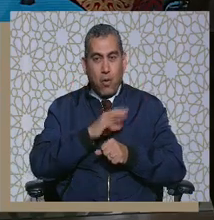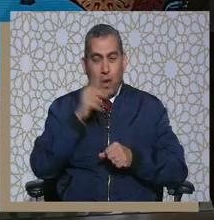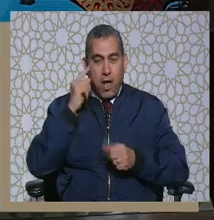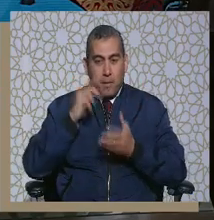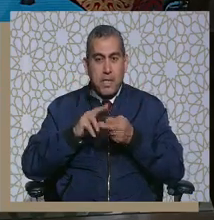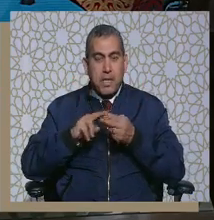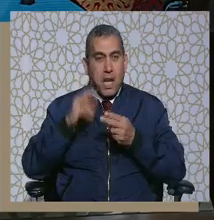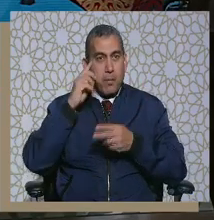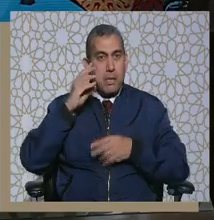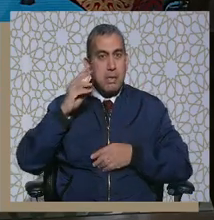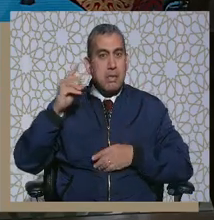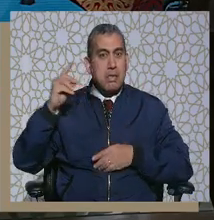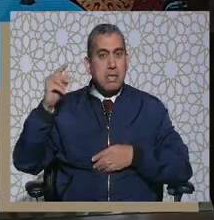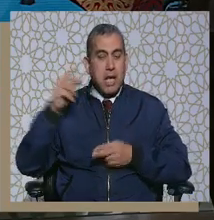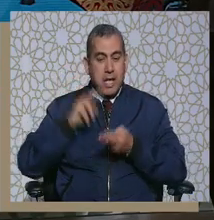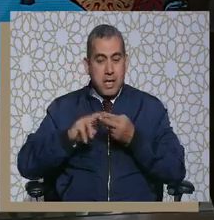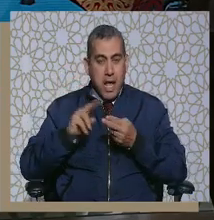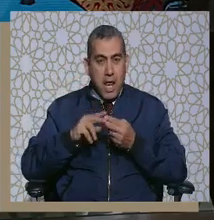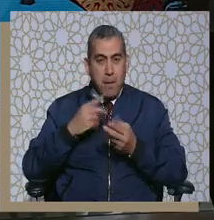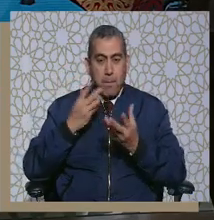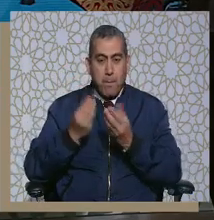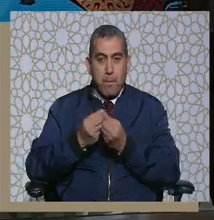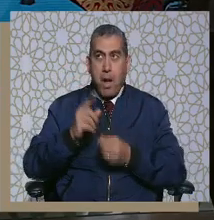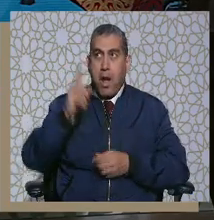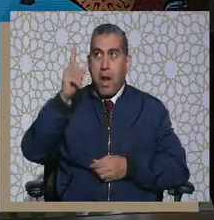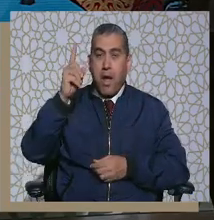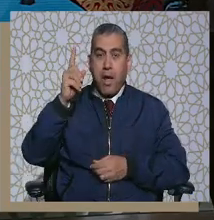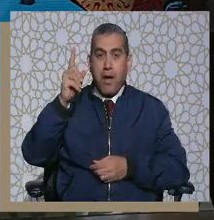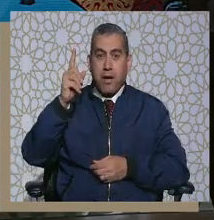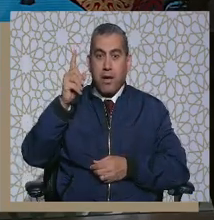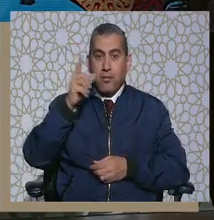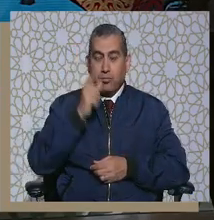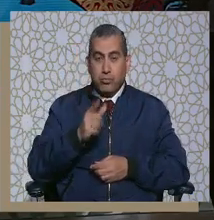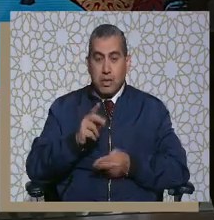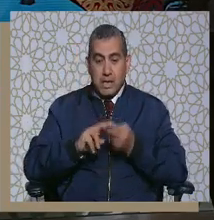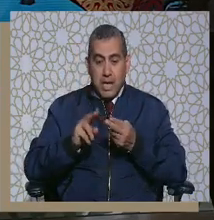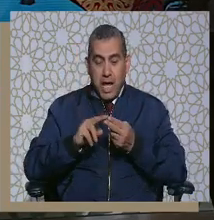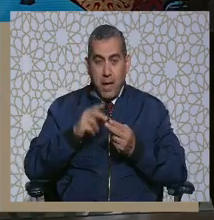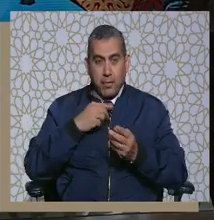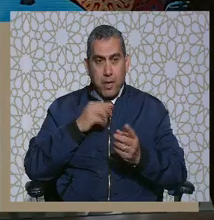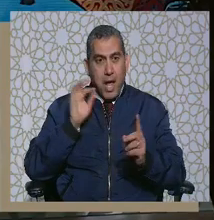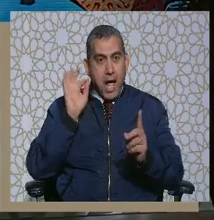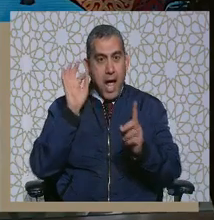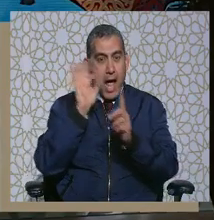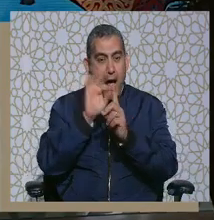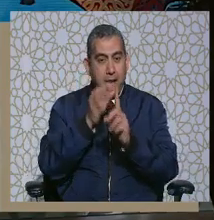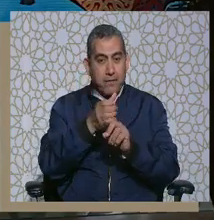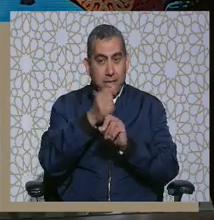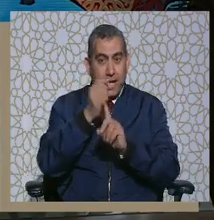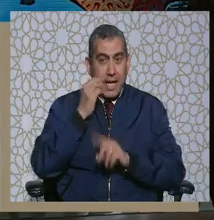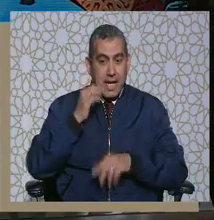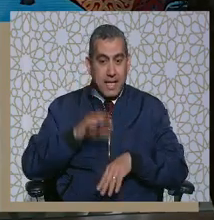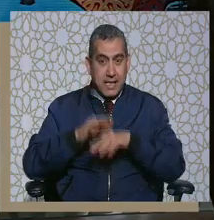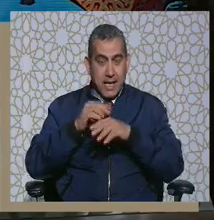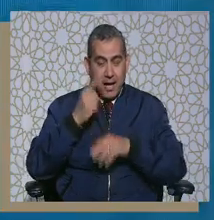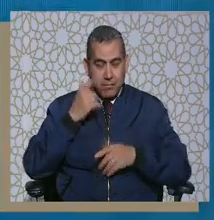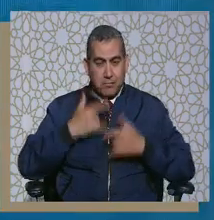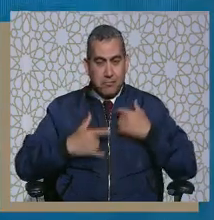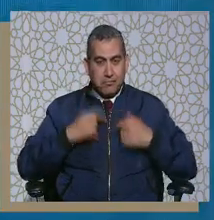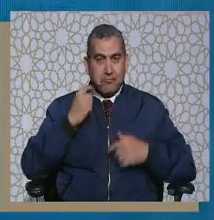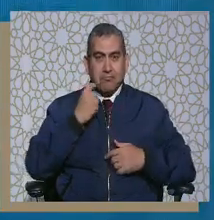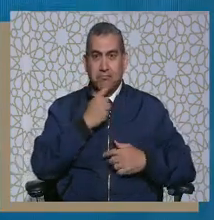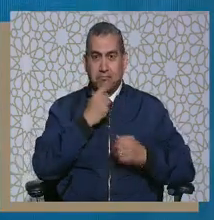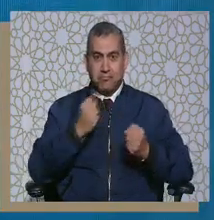سلام مهم جدا في المعامله مع الله سلام لو وصل للانسان بيحس بعزيمه